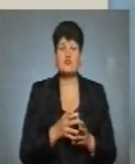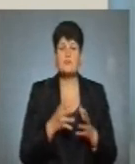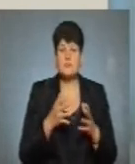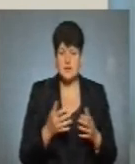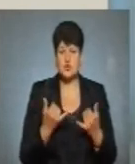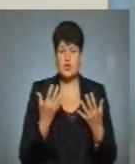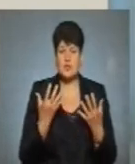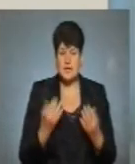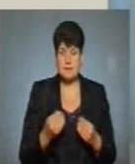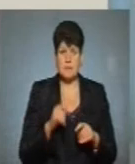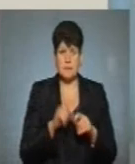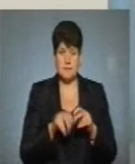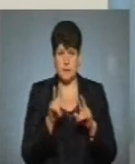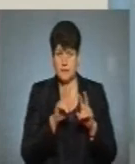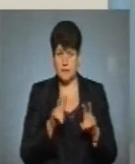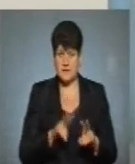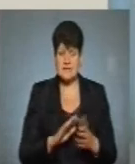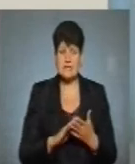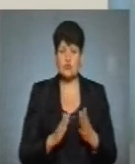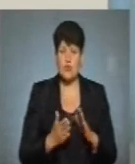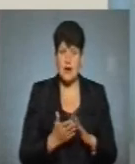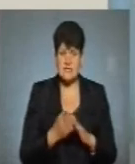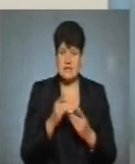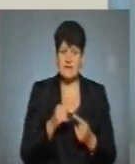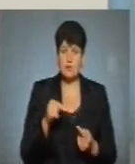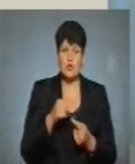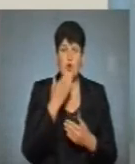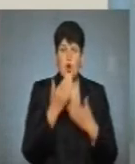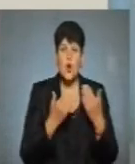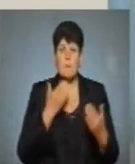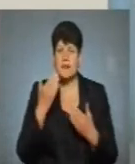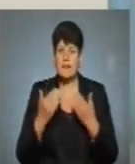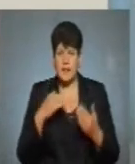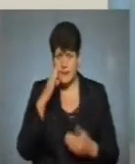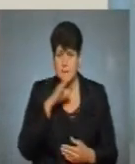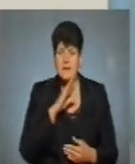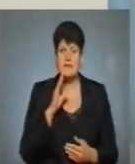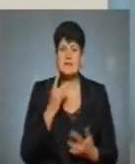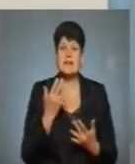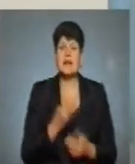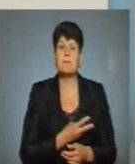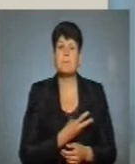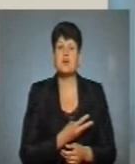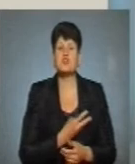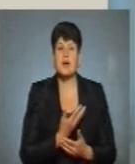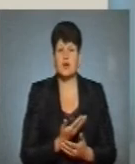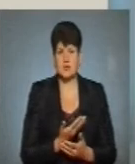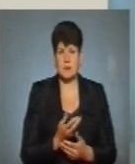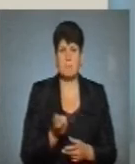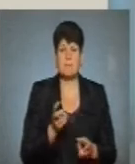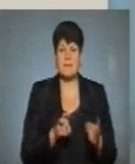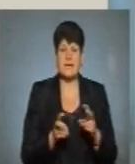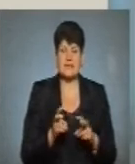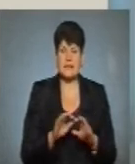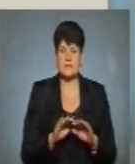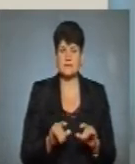сьогоднішній день промоніторили ситуацію, відповідно опитали батьків, кількість бажаючих прийти в дошкільні установи